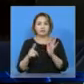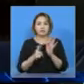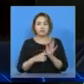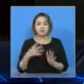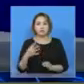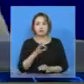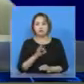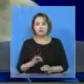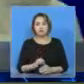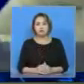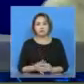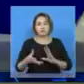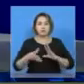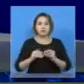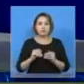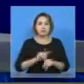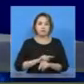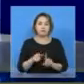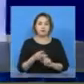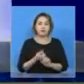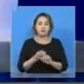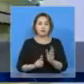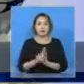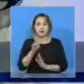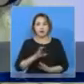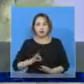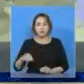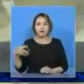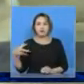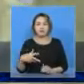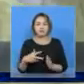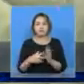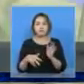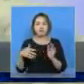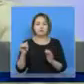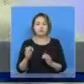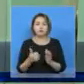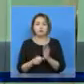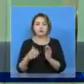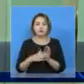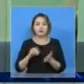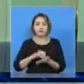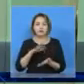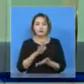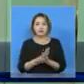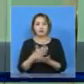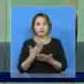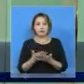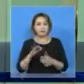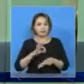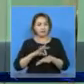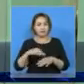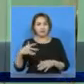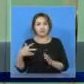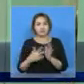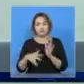87.4 құрады. Жалпы пандемия басталғалы облыста 8708 адам коронавирустың құрығына ілінген. Осы індеттен